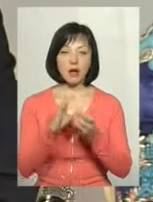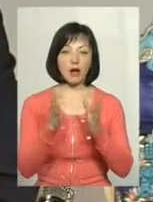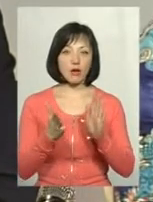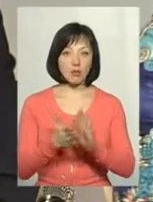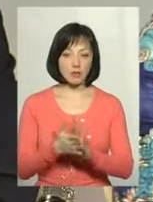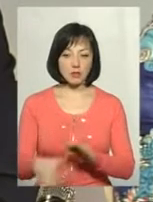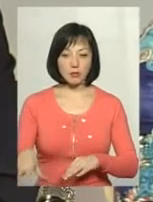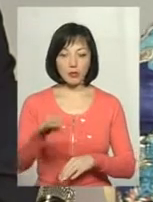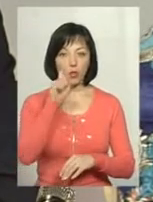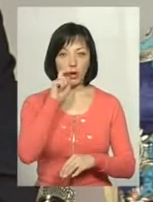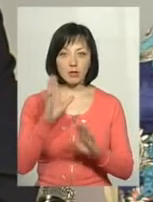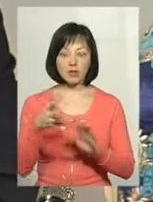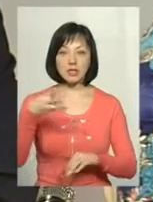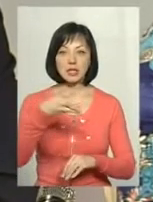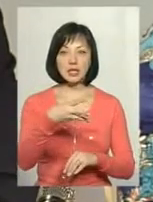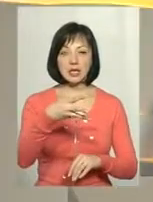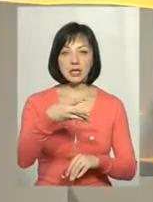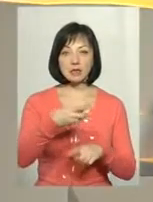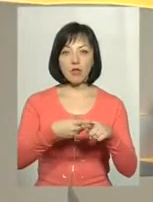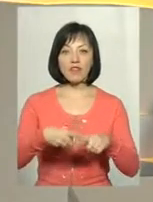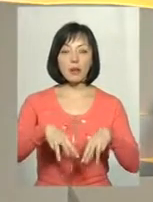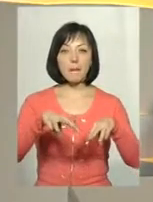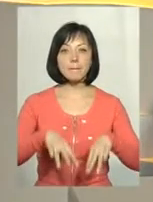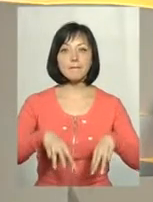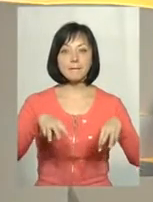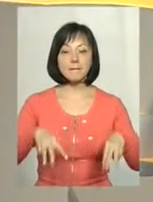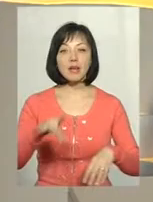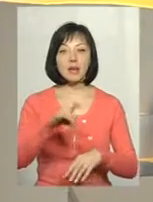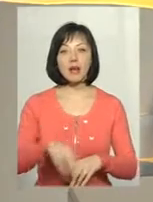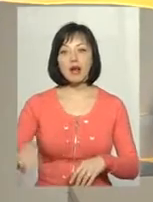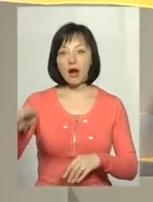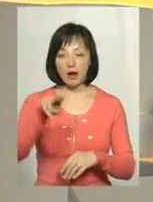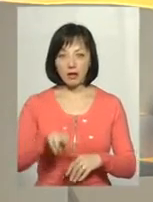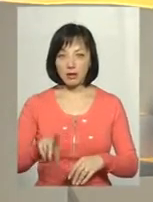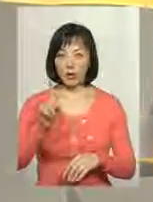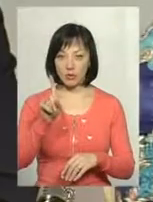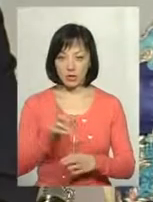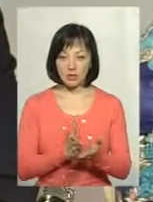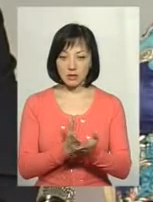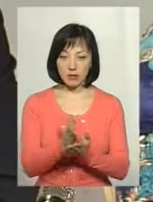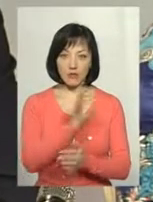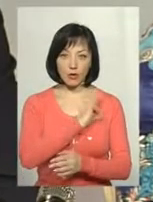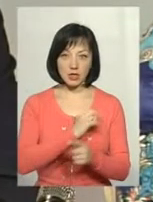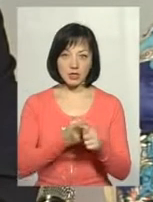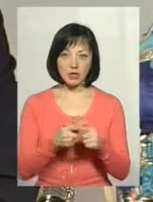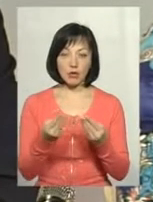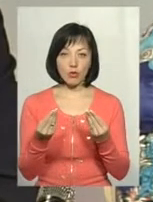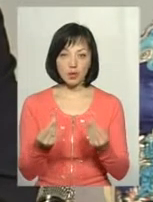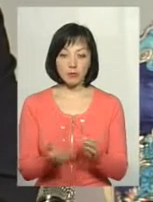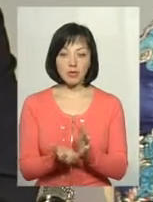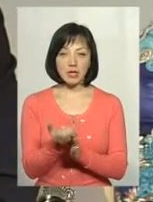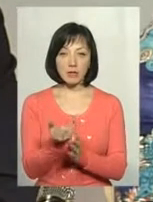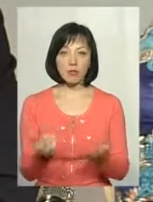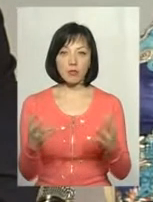обсяг по Україні його буде 3,5 мільярда. От. І одним з напрямків використання цих коштів – це є підтримка